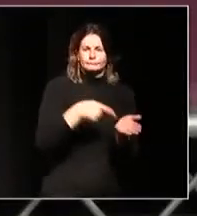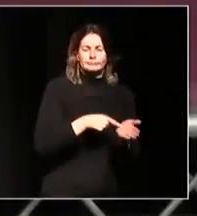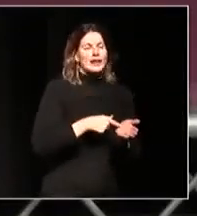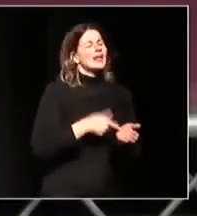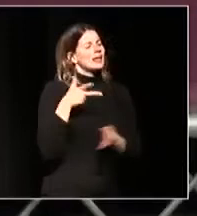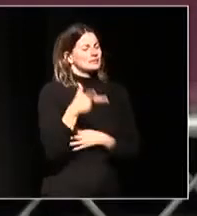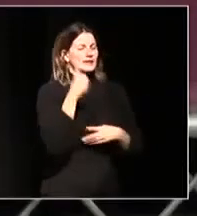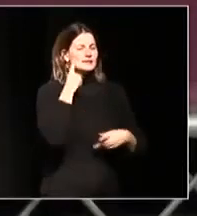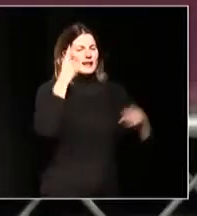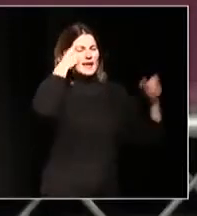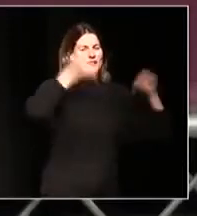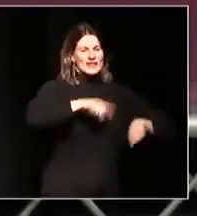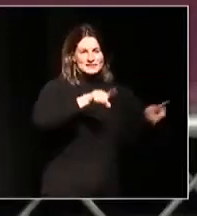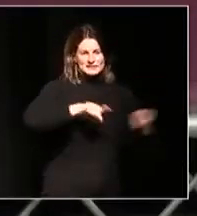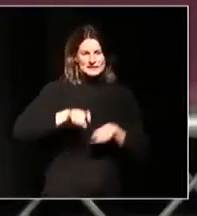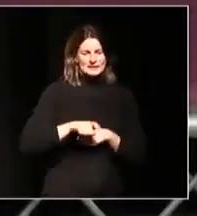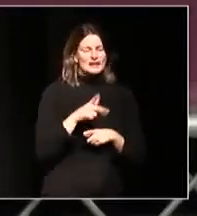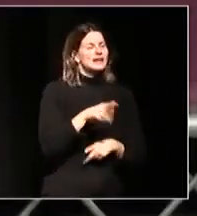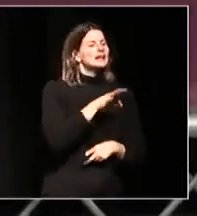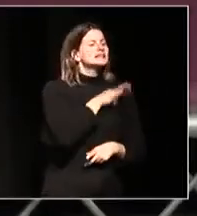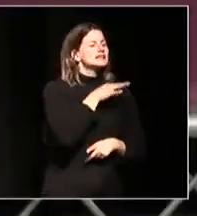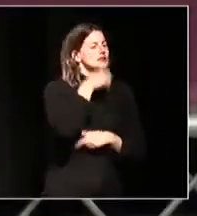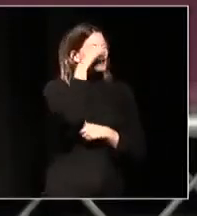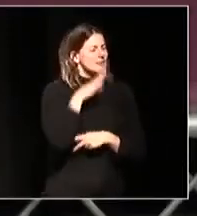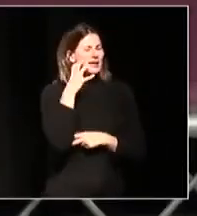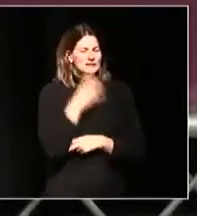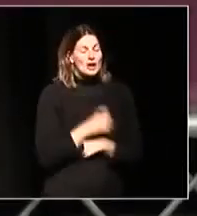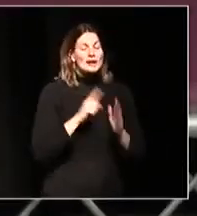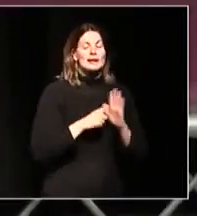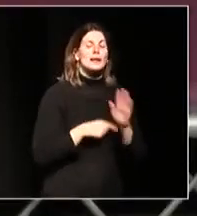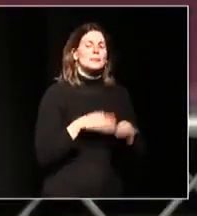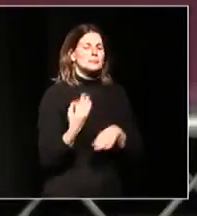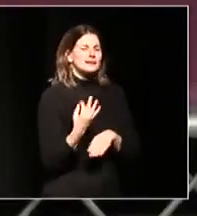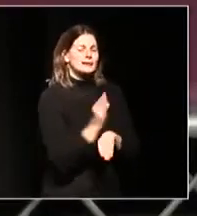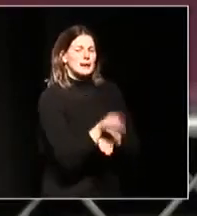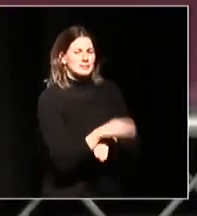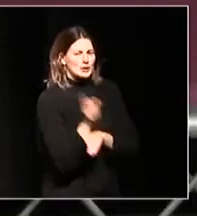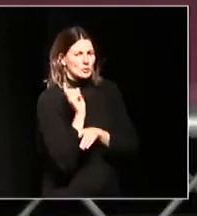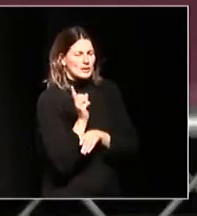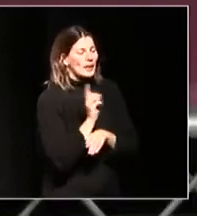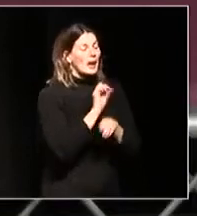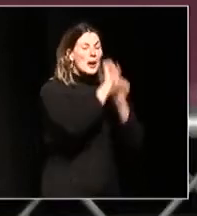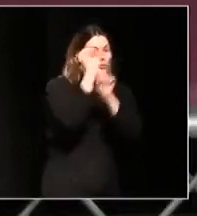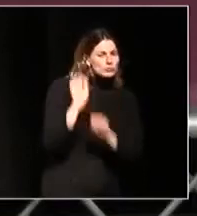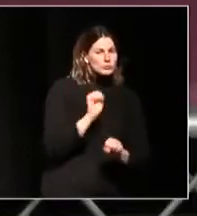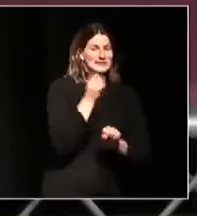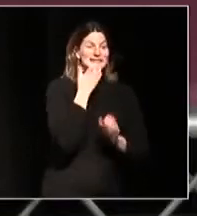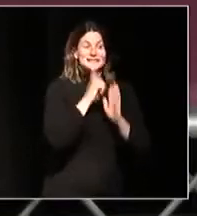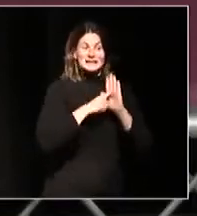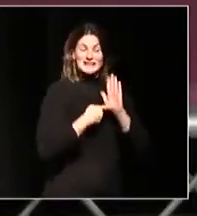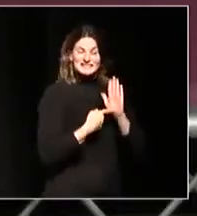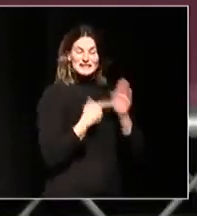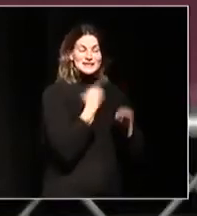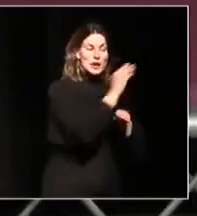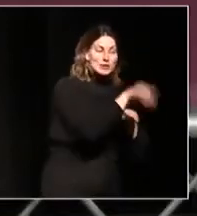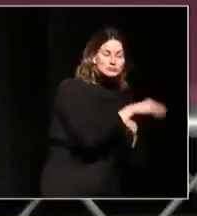decidir. Senyor Rajoy, senyora Arrimadas, la llei serveix per cuidar, la llei serveix per protegir, i quan les lleis no serveixen ni